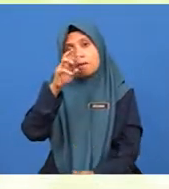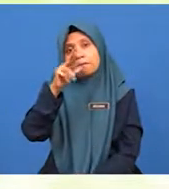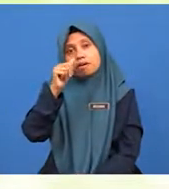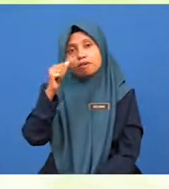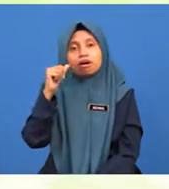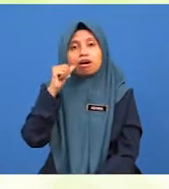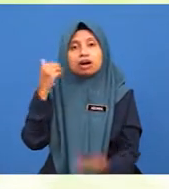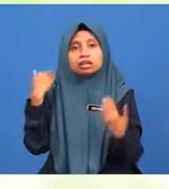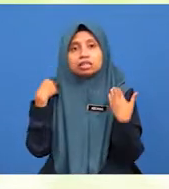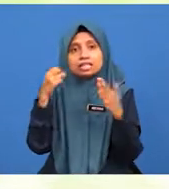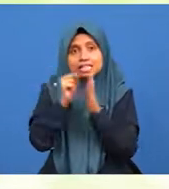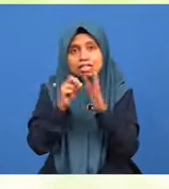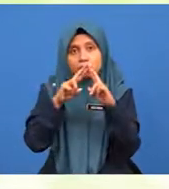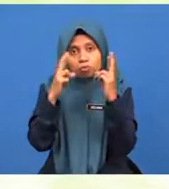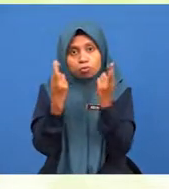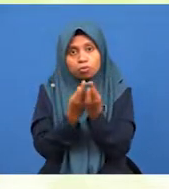Serumpun kunyit.